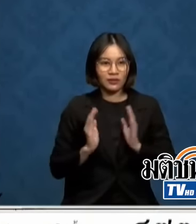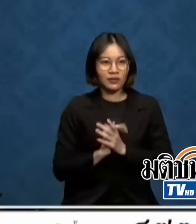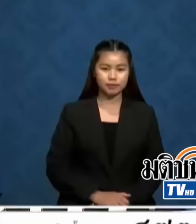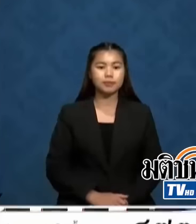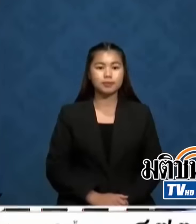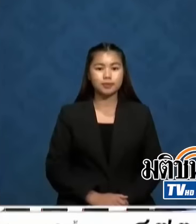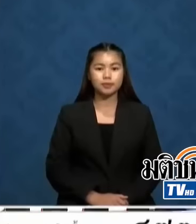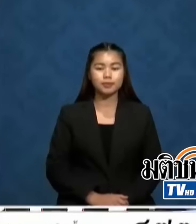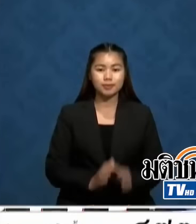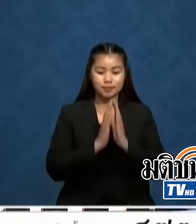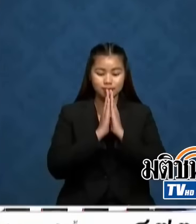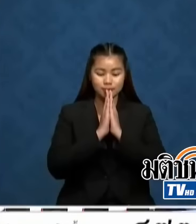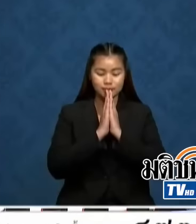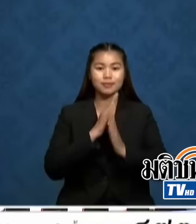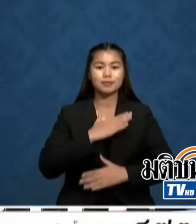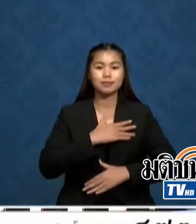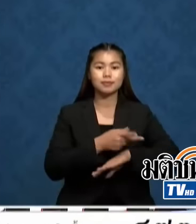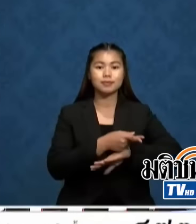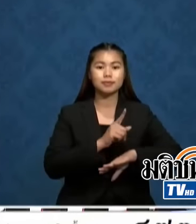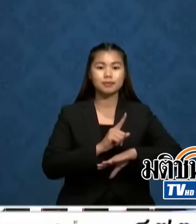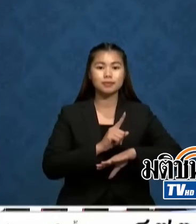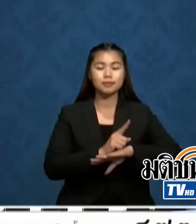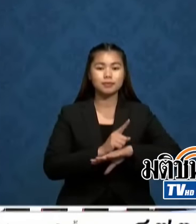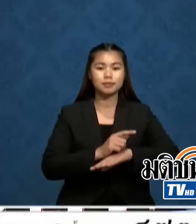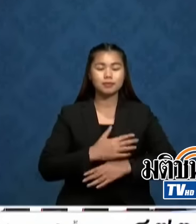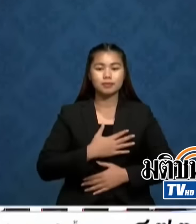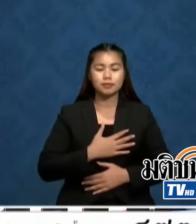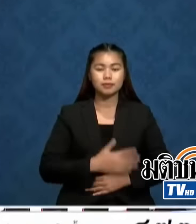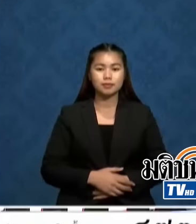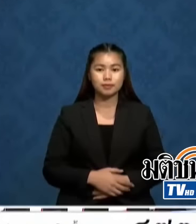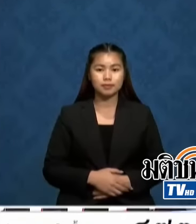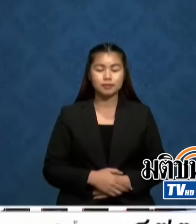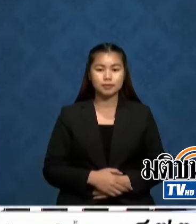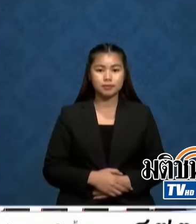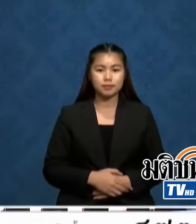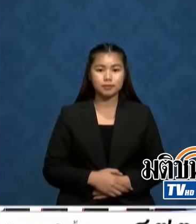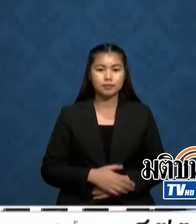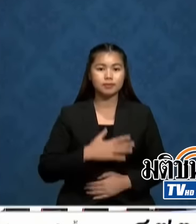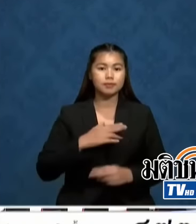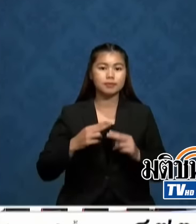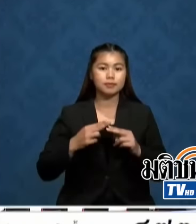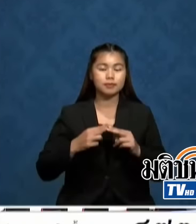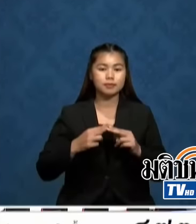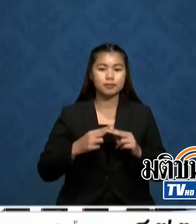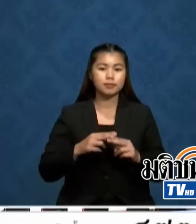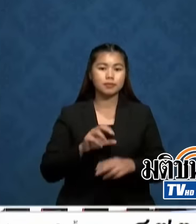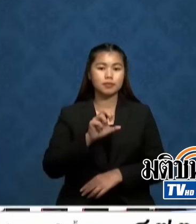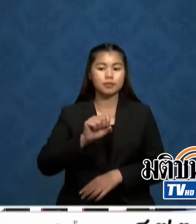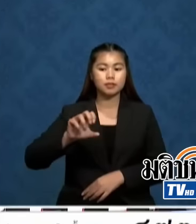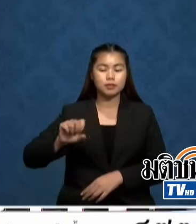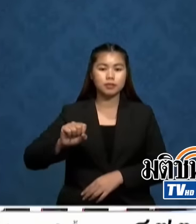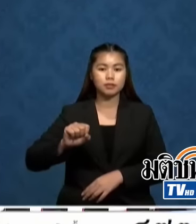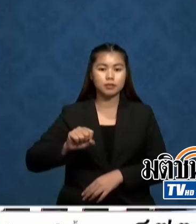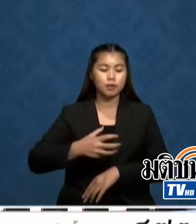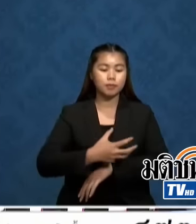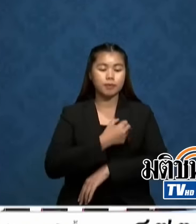ประธานเรียนท่านประธานสภาผู้แทนราษฎรที่เคารพครับผมเชตะวันเตือประโคนสสพรรคประชาชน